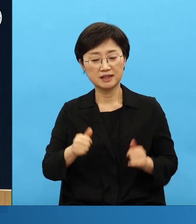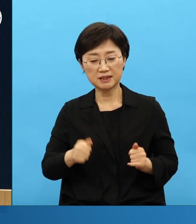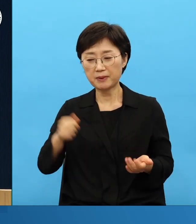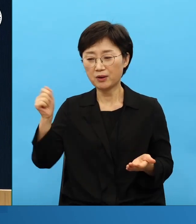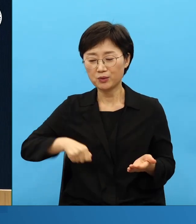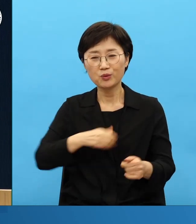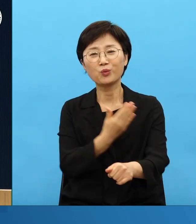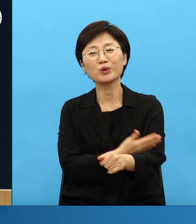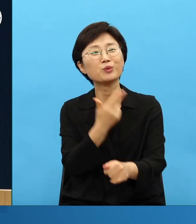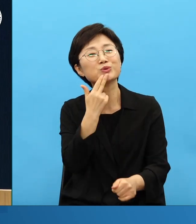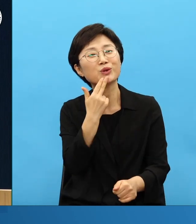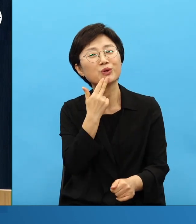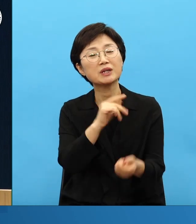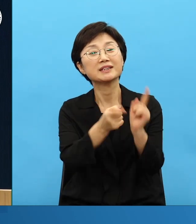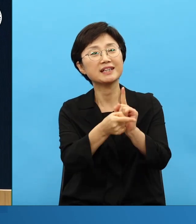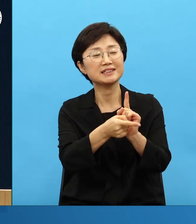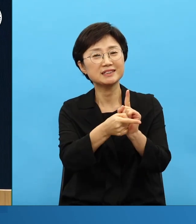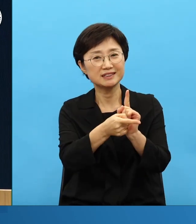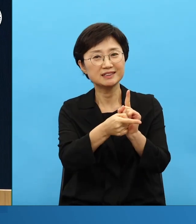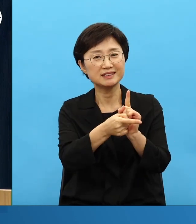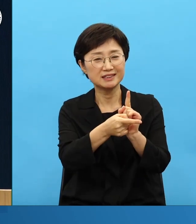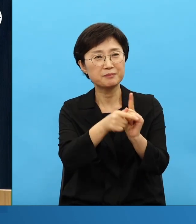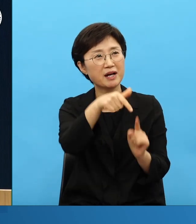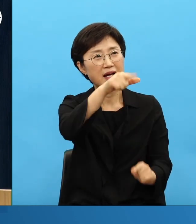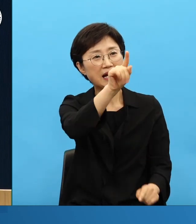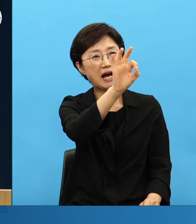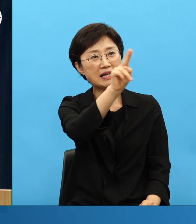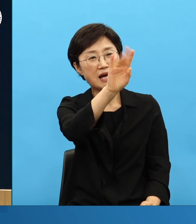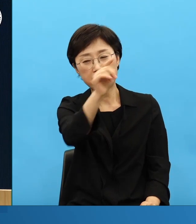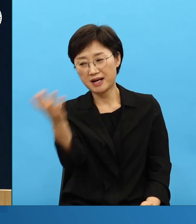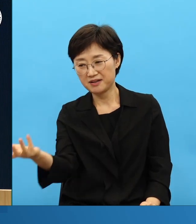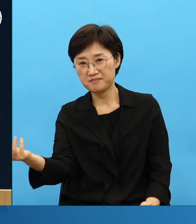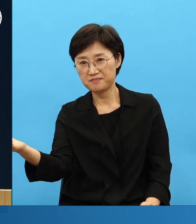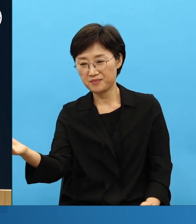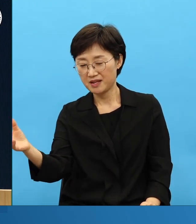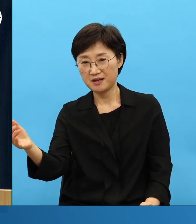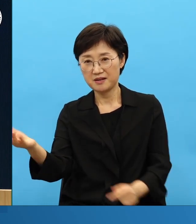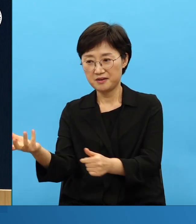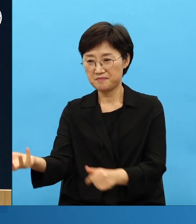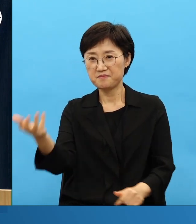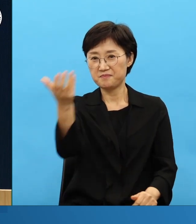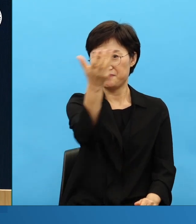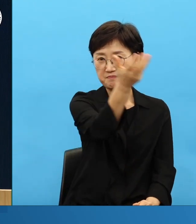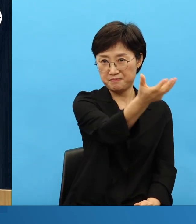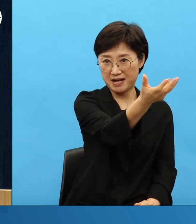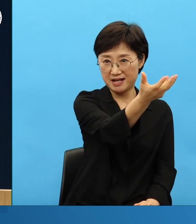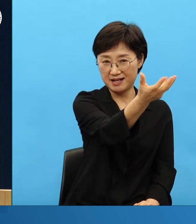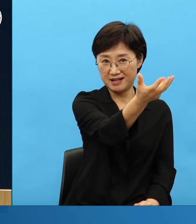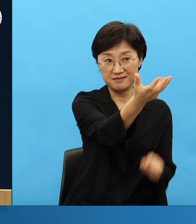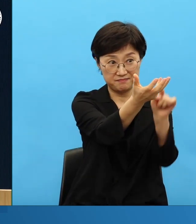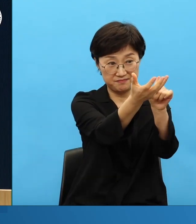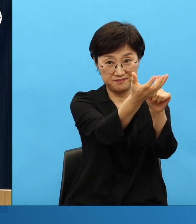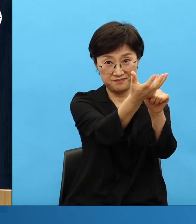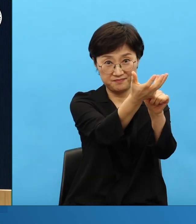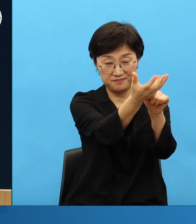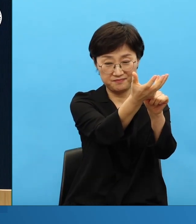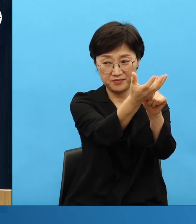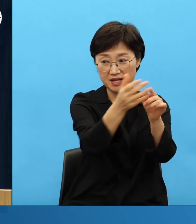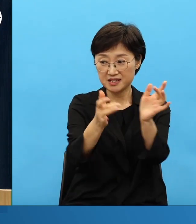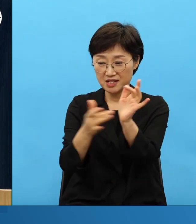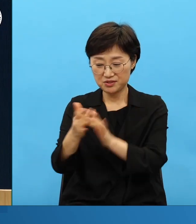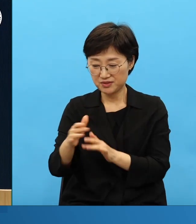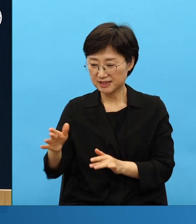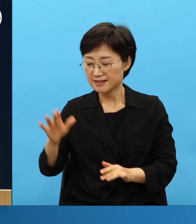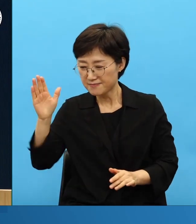stands trial, who is one who is making the judgment, is Caiaphas. 베드로가 불때다가 부인하는 게 가야바의 뜰이에요. And